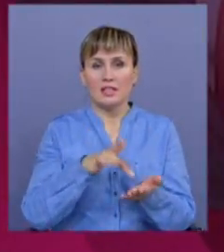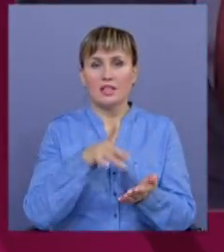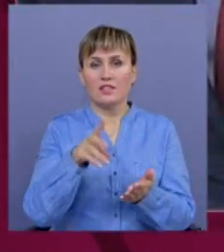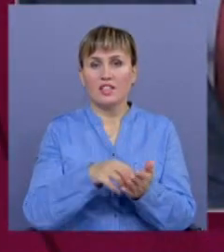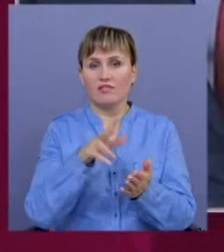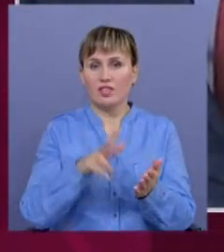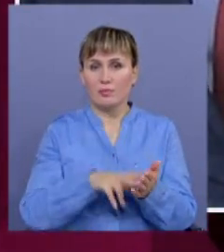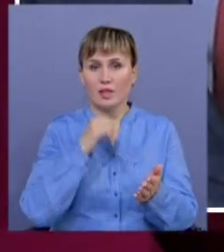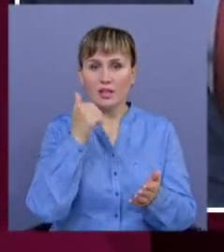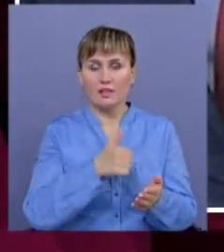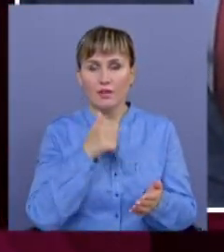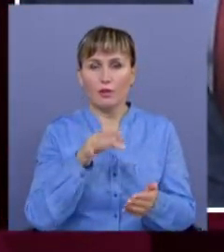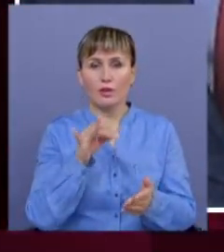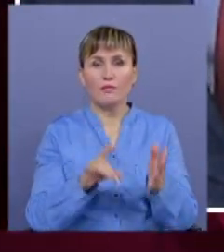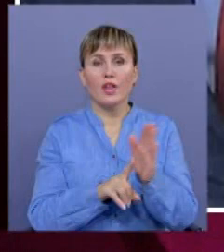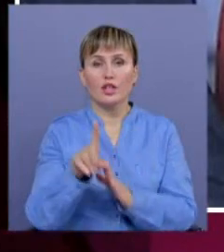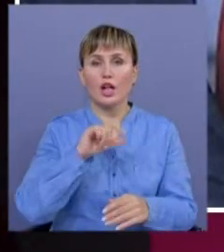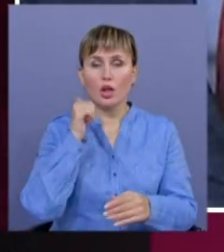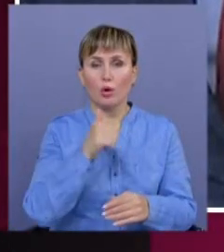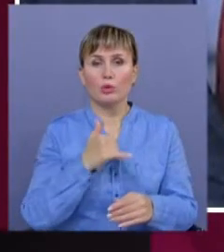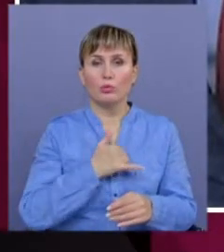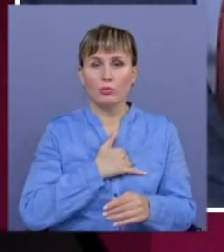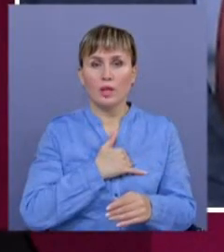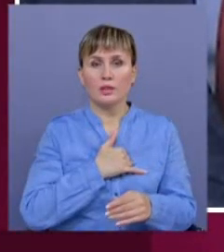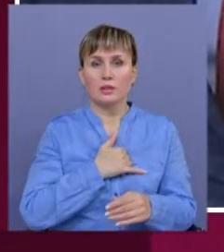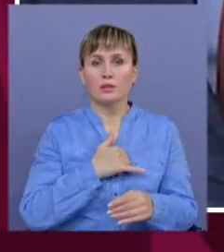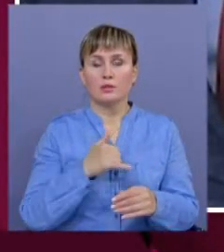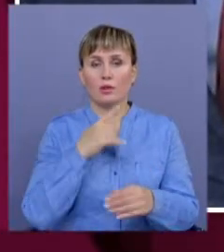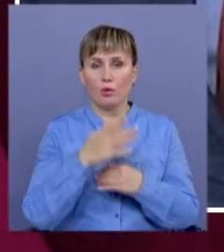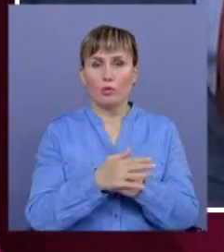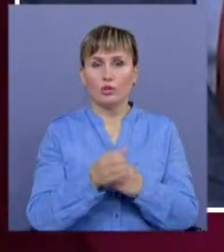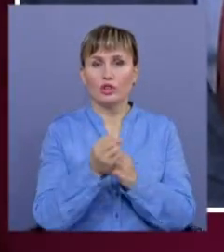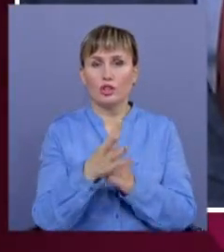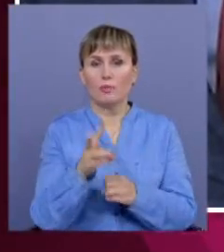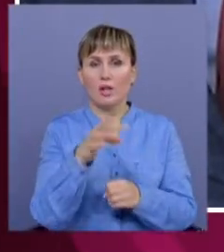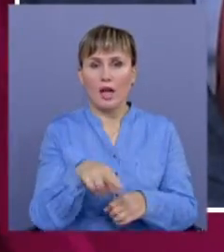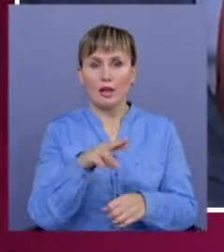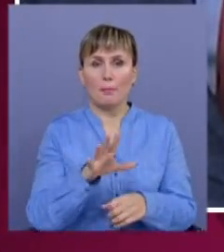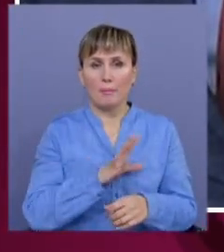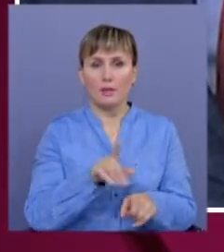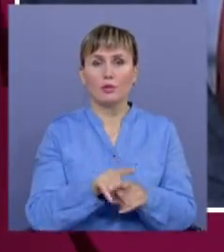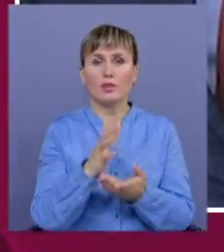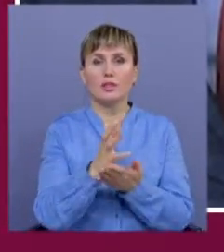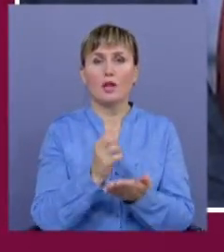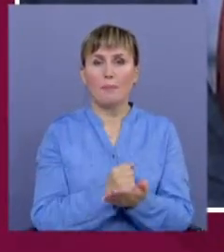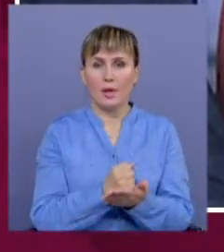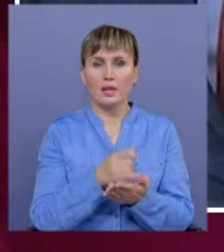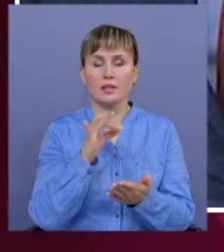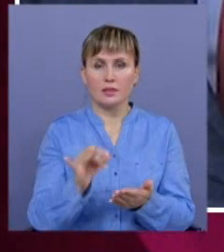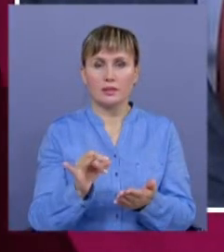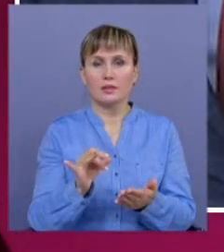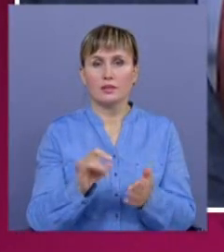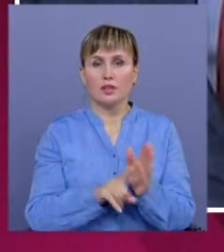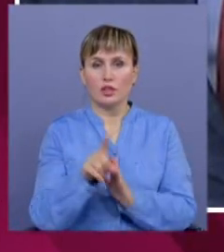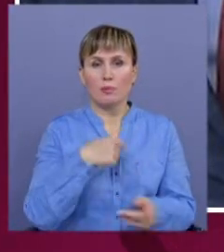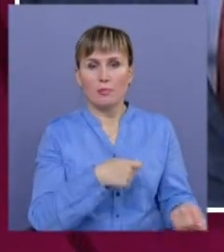года. В начале года у нас на амбулаторном уровне порядка 14 миллиардов был такой запас сформирован. Соответственно, с начала года мы